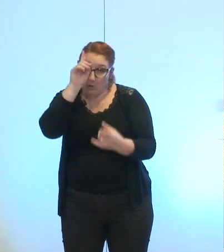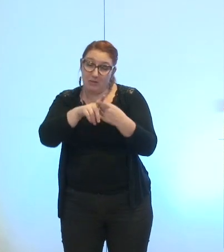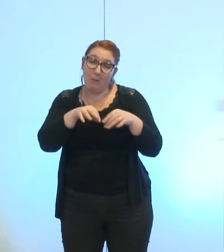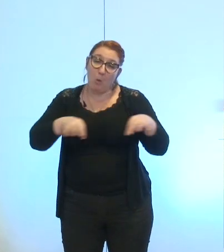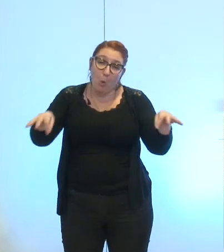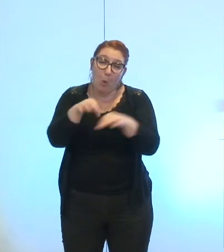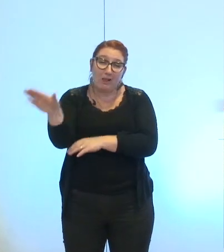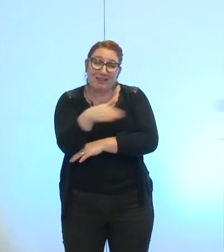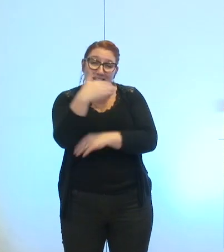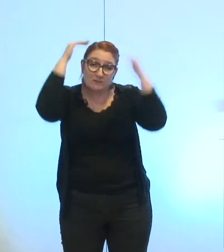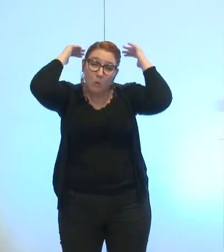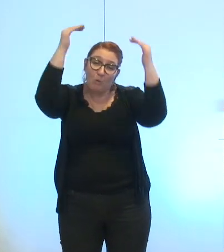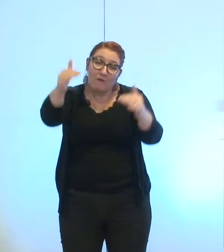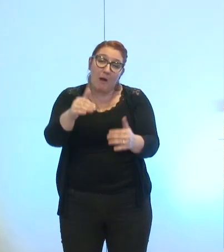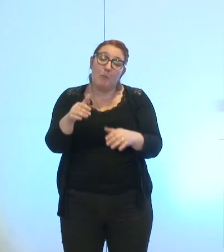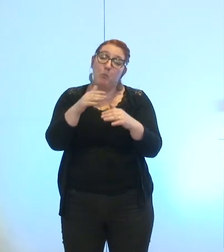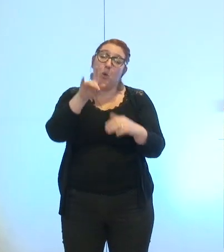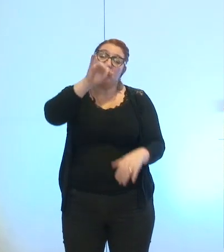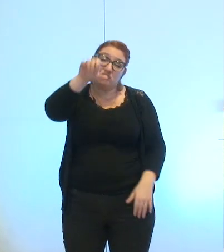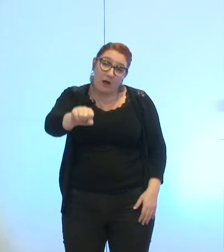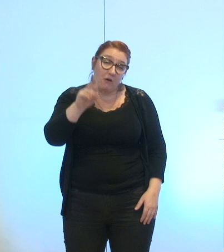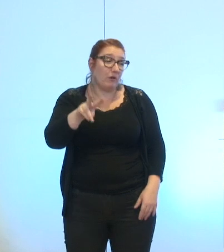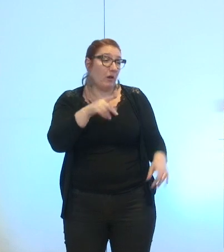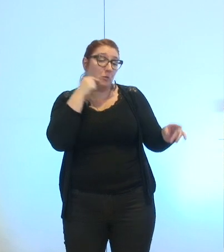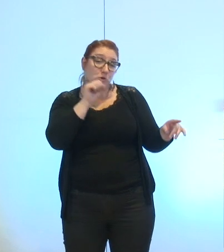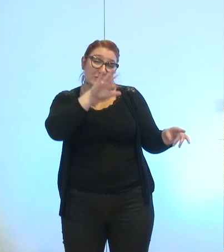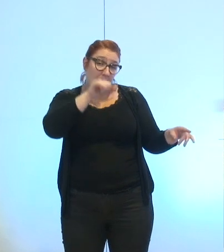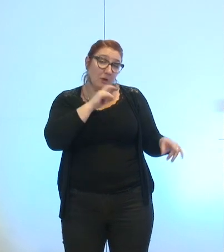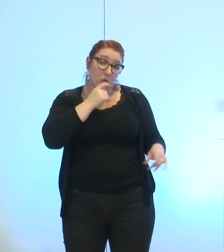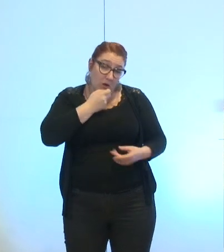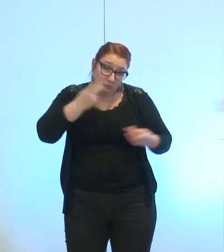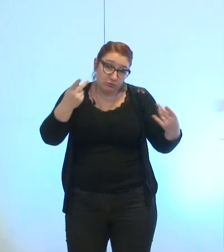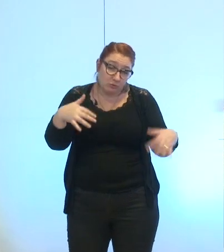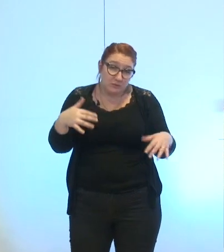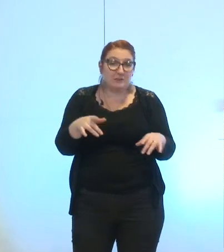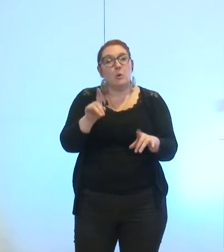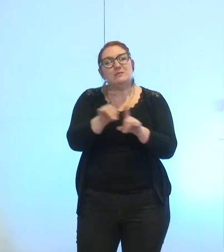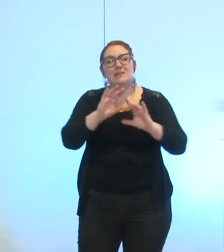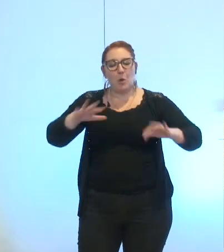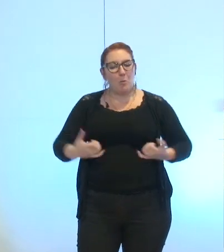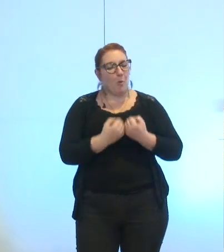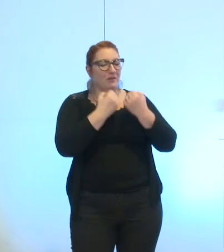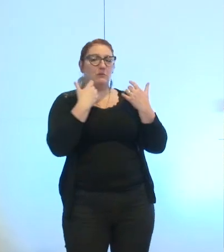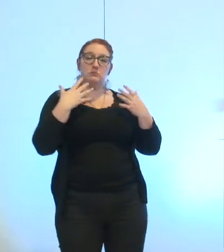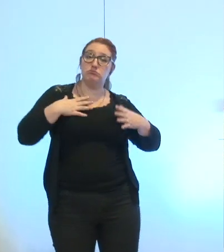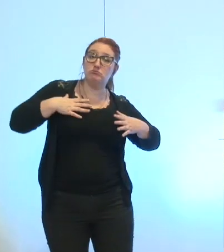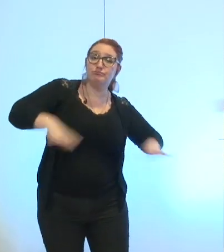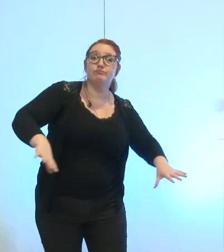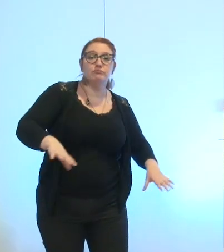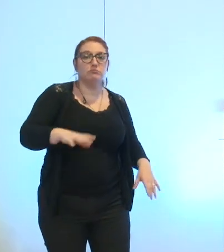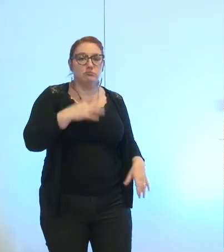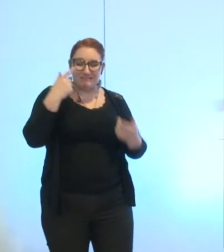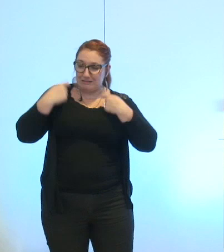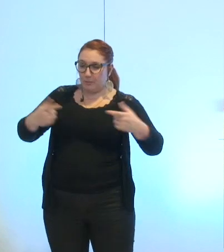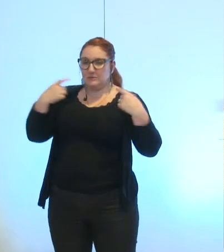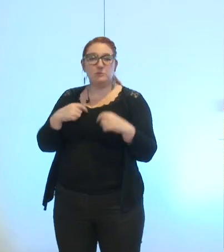Sabri l'a nommé aussi page 10 on parle de dépenses hors du cœur de compétenence de la commune pour un peu j'avais l'impression de lire le programme